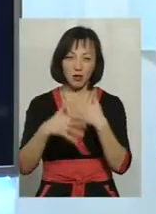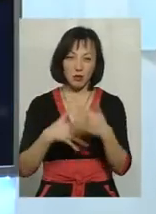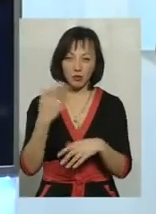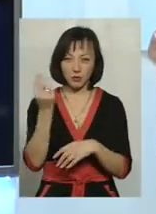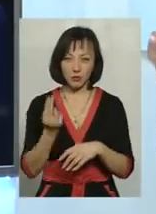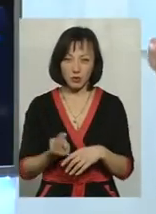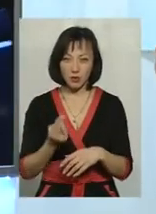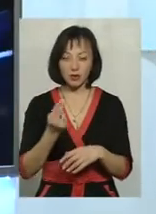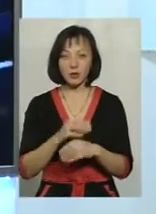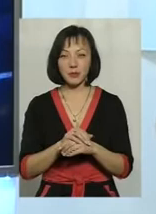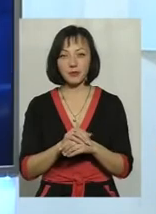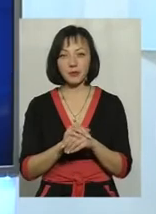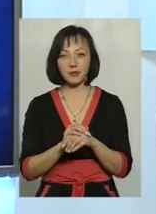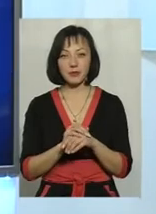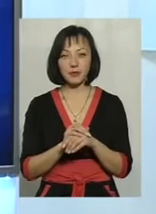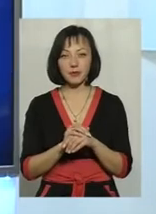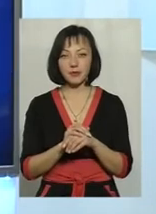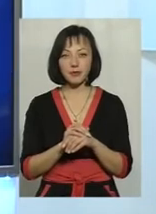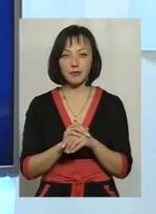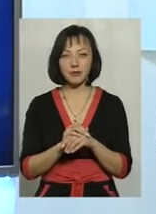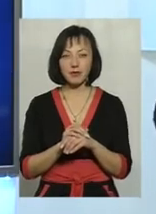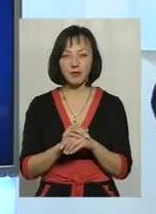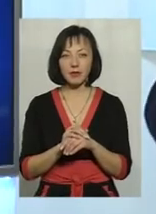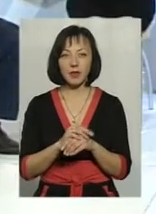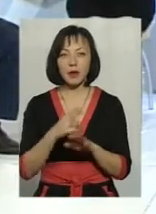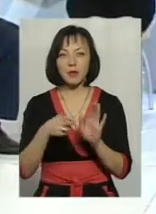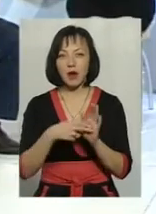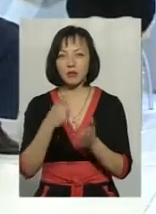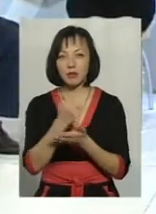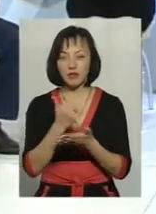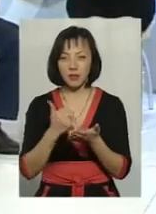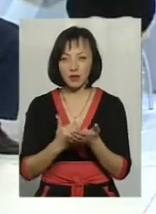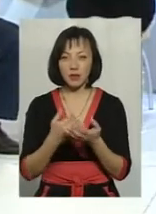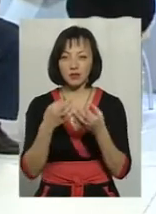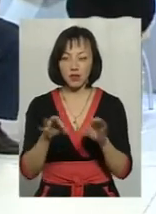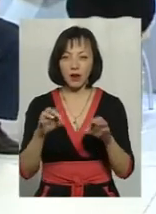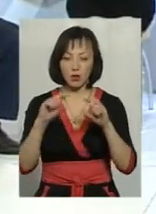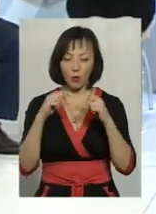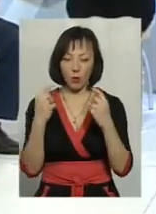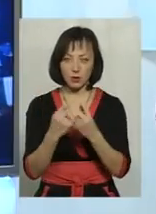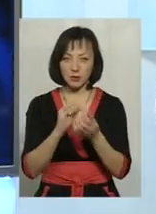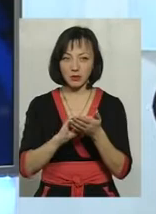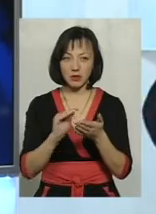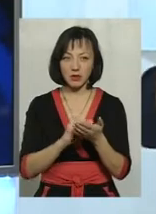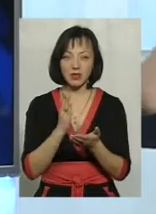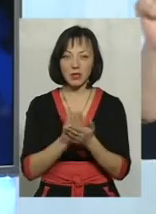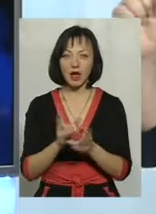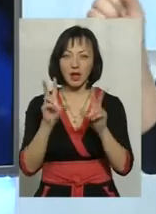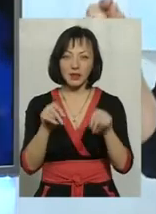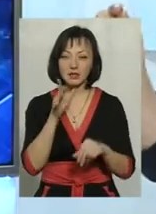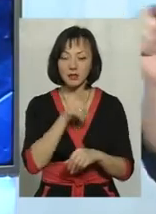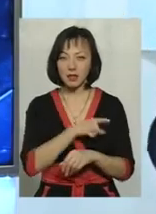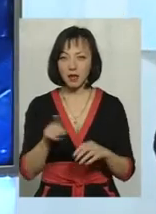це прозорий алкогольний напій. Ну, є марочні вина, яких дозволяється осад, і там написано. Є гарантійний